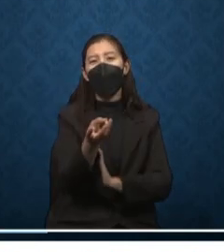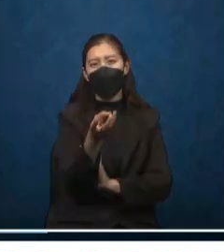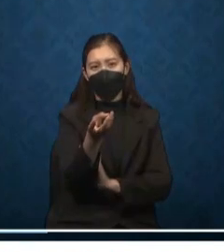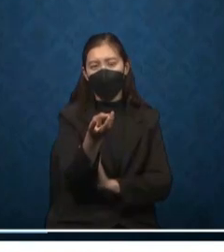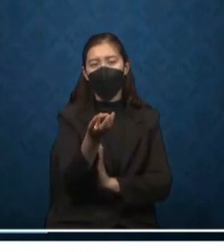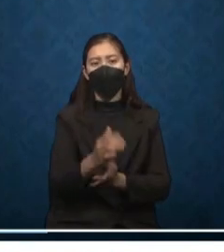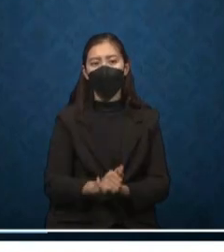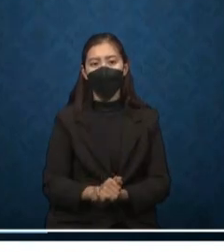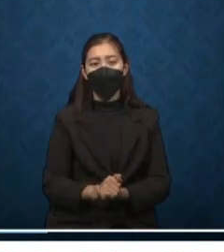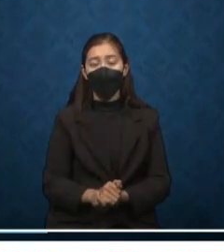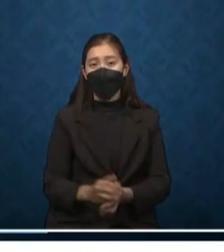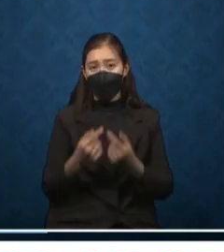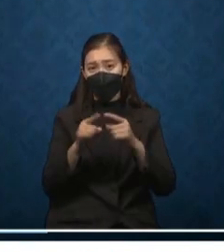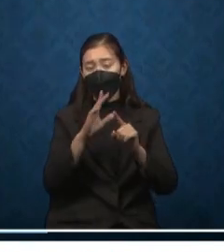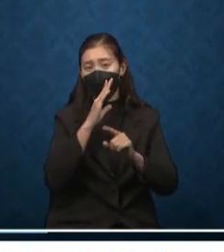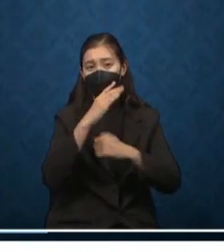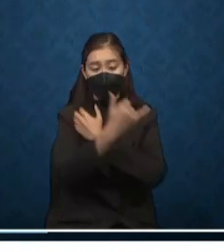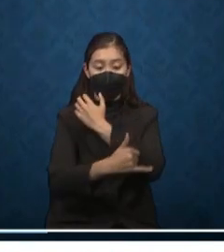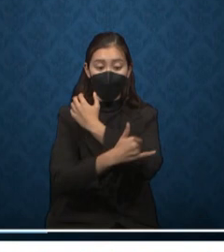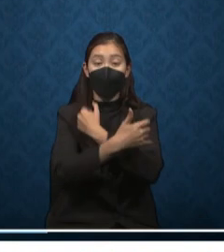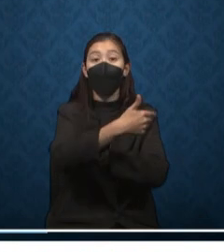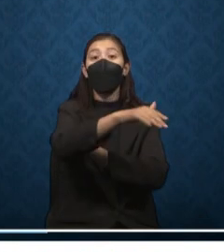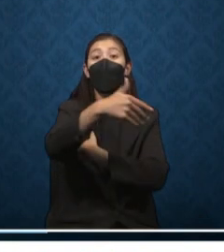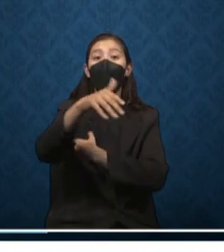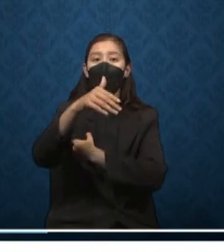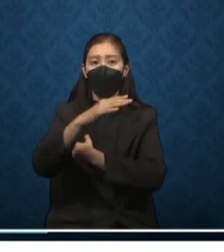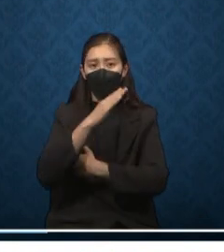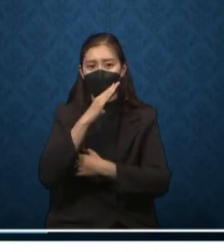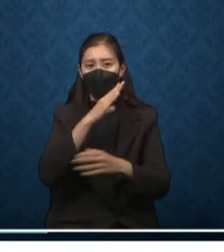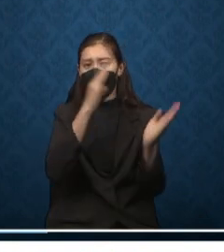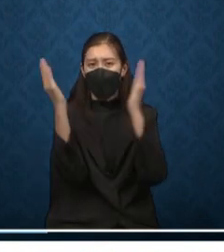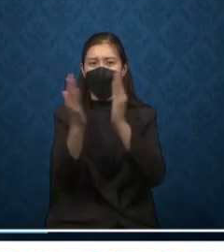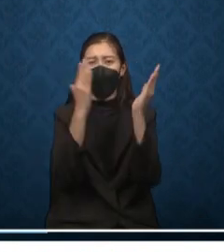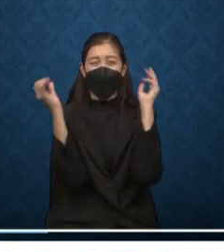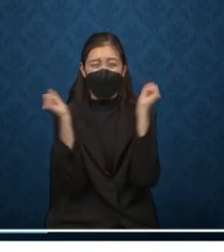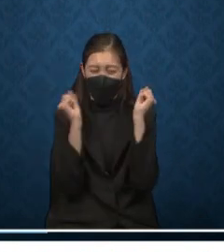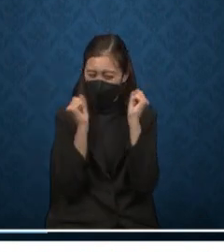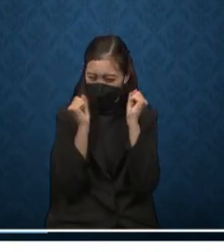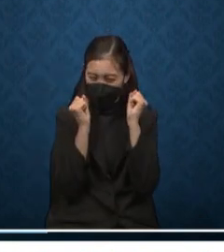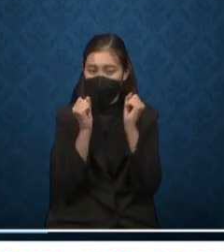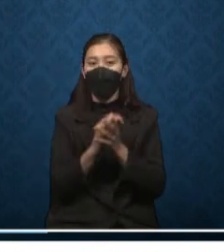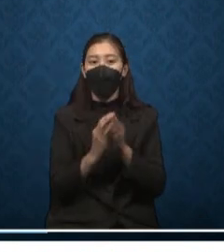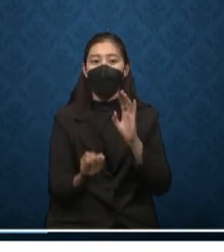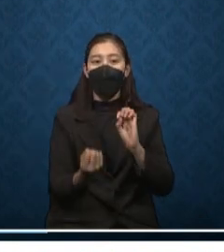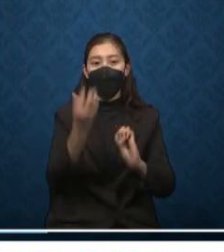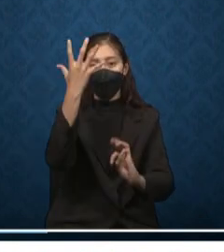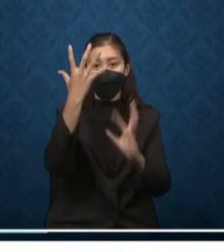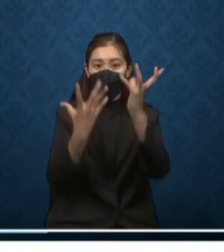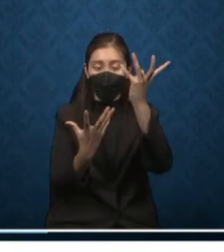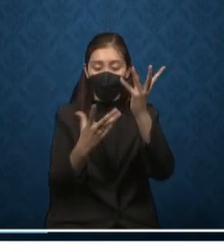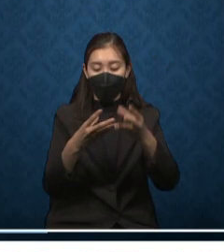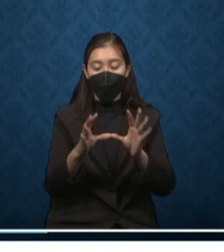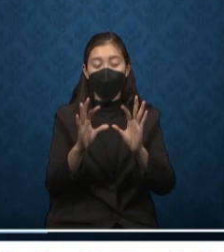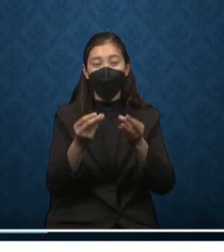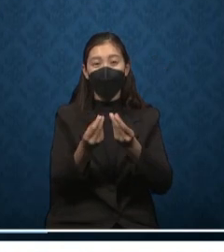ศถ้าเป็นประเทศที่มีอากาศหนาวเย็นจัดไม่มีป่าชายเลนครับในโลกนี้มีประเทศอยู่ไม่กี่ประเทศเท่านั้นนะครับที่มีป่าชายเลน